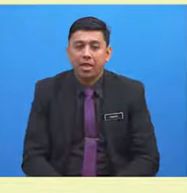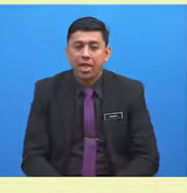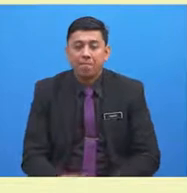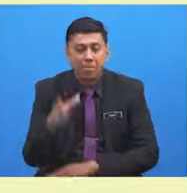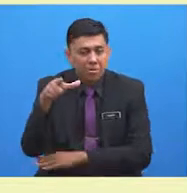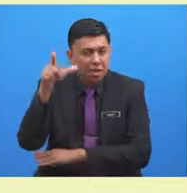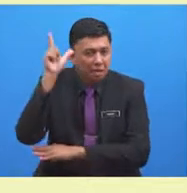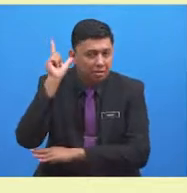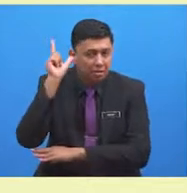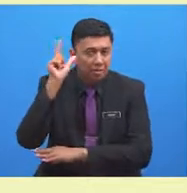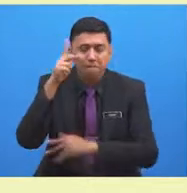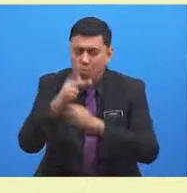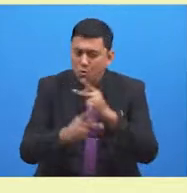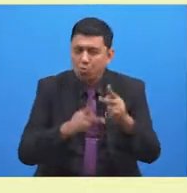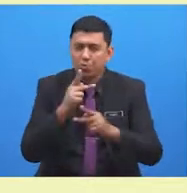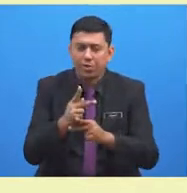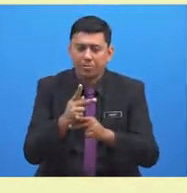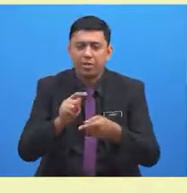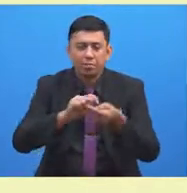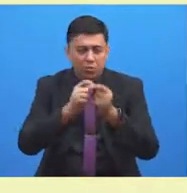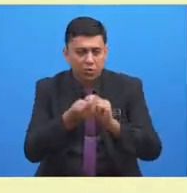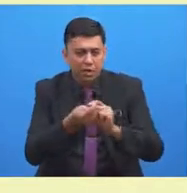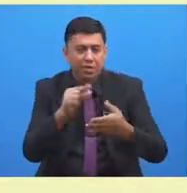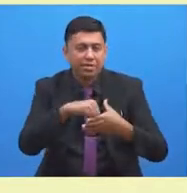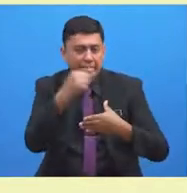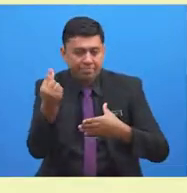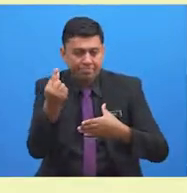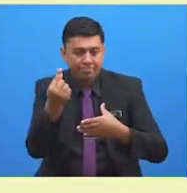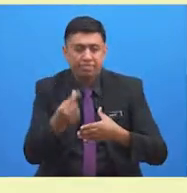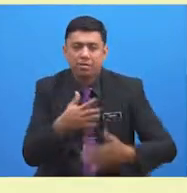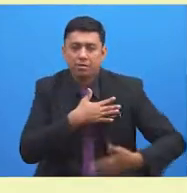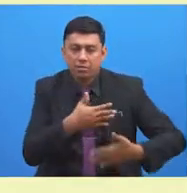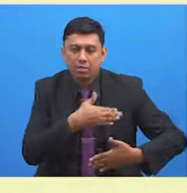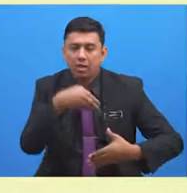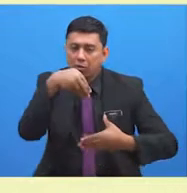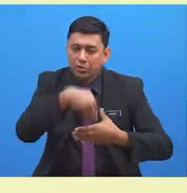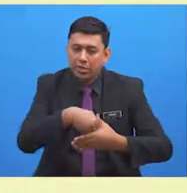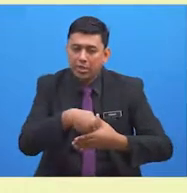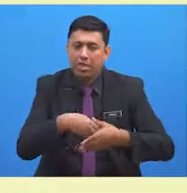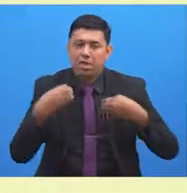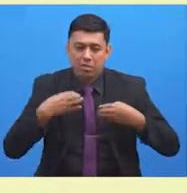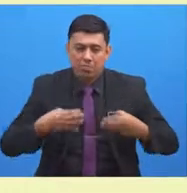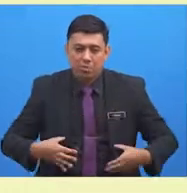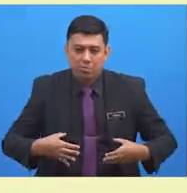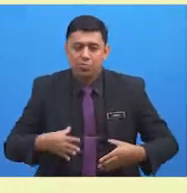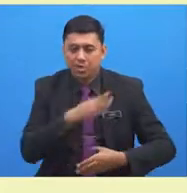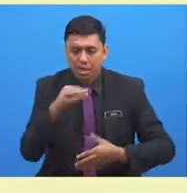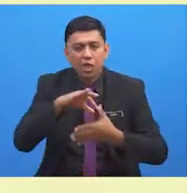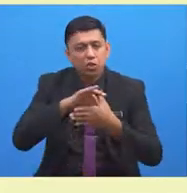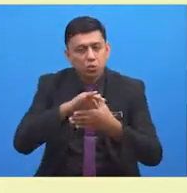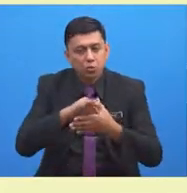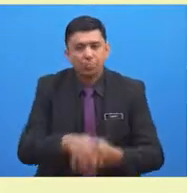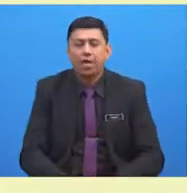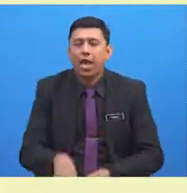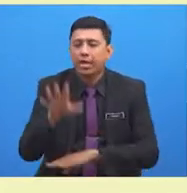memerihalkan proses pertukaran gas respirasi di paru-paru dan tisu. Dan